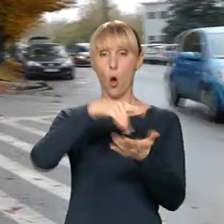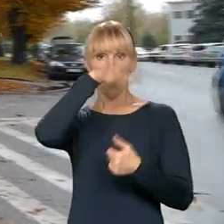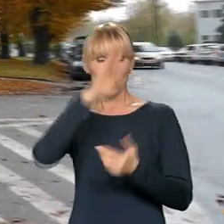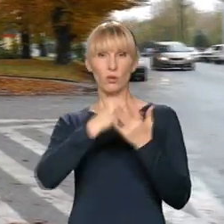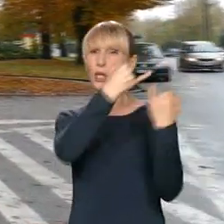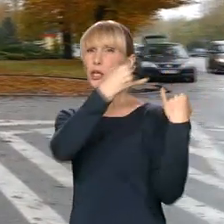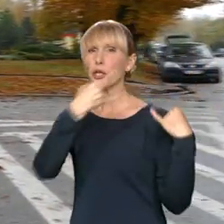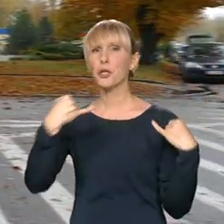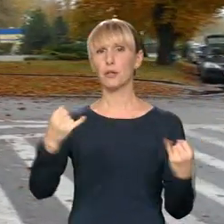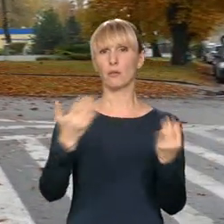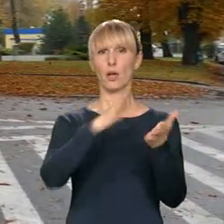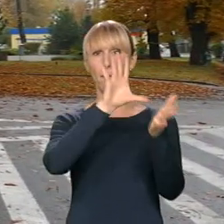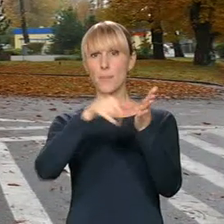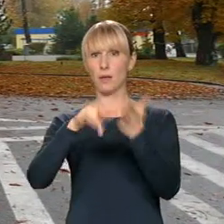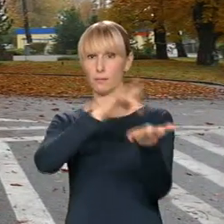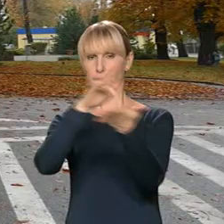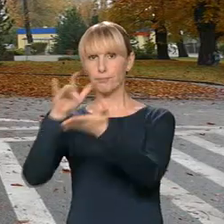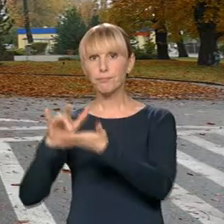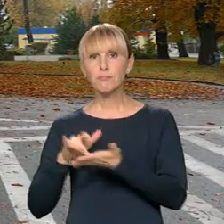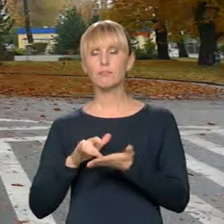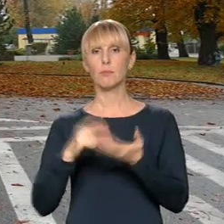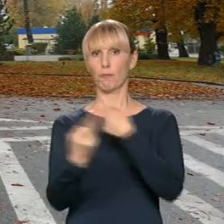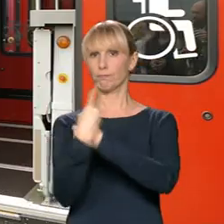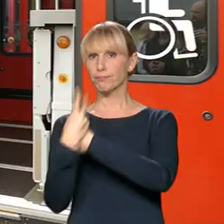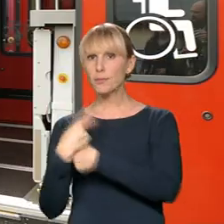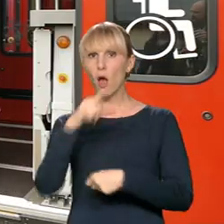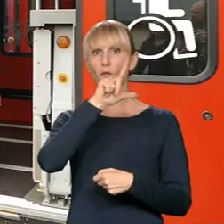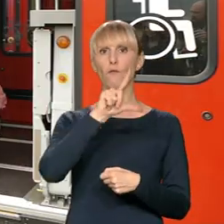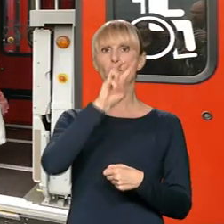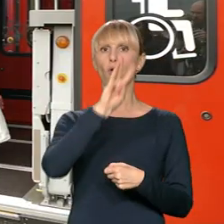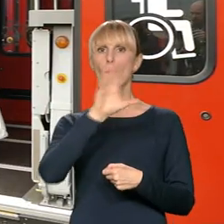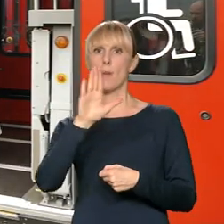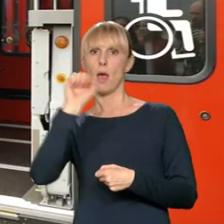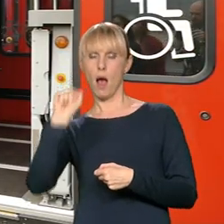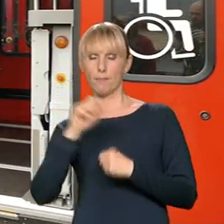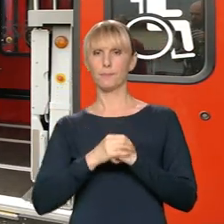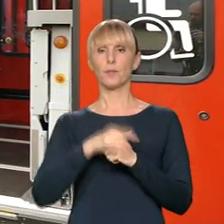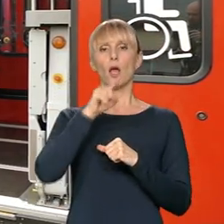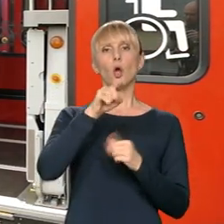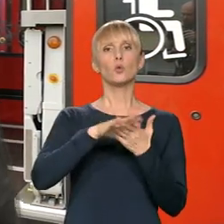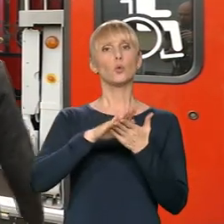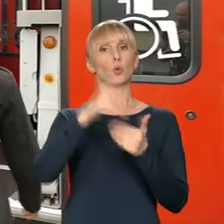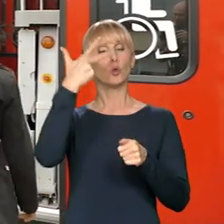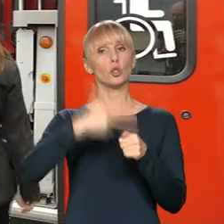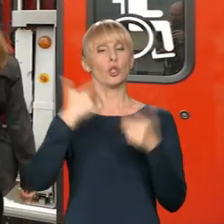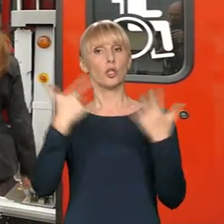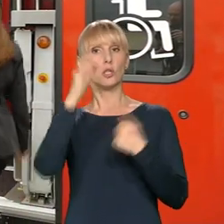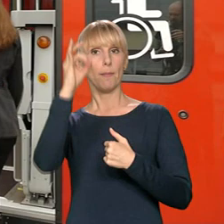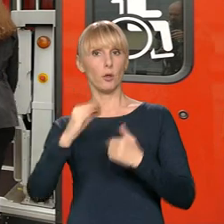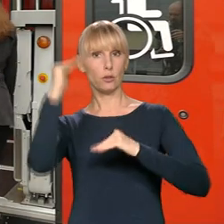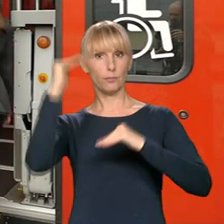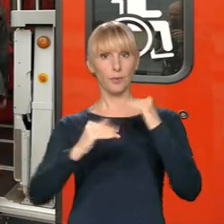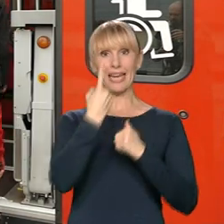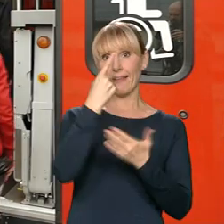wariantu biletu na terenie miast, które przystąpiły do WBA. Osoby uczące się mogą korzystać z ulgi 37% dla